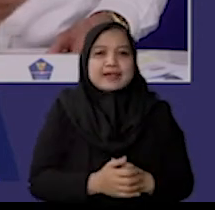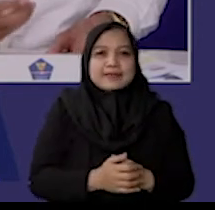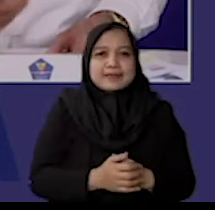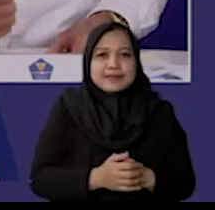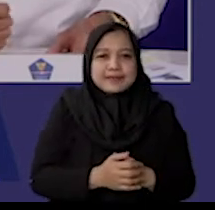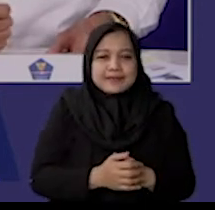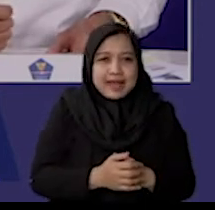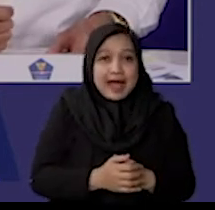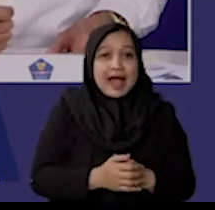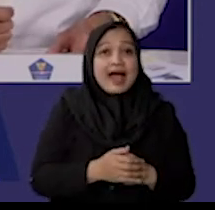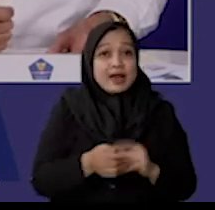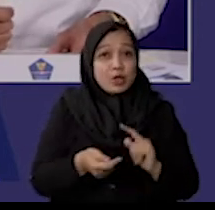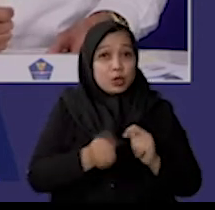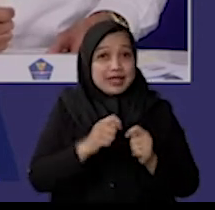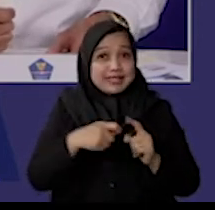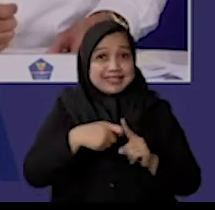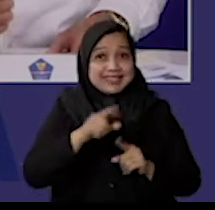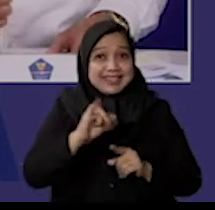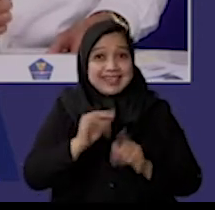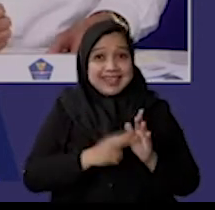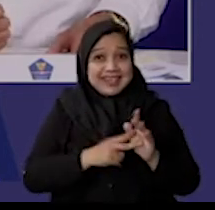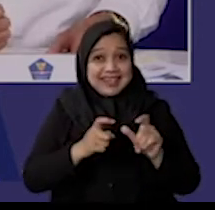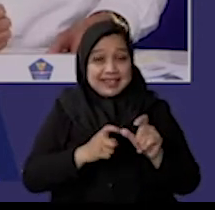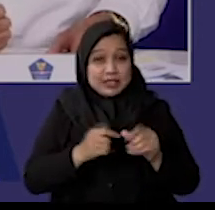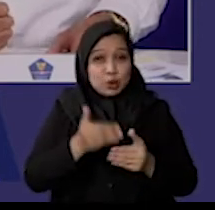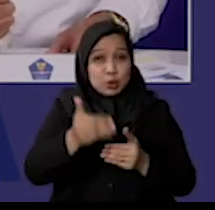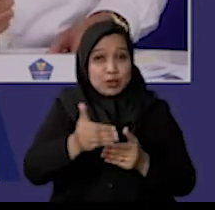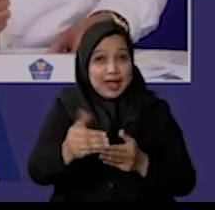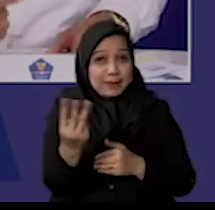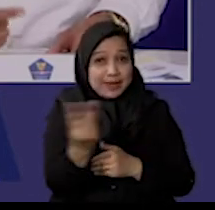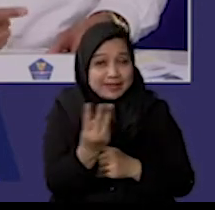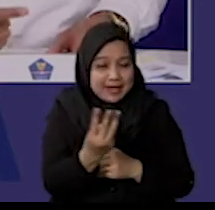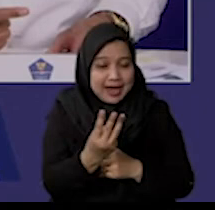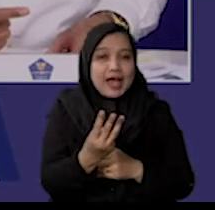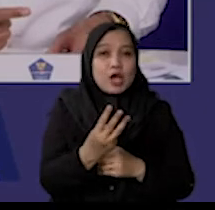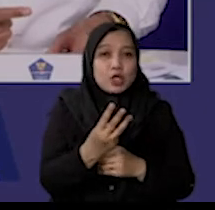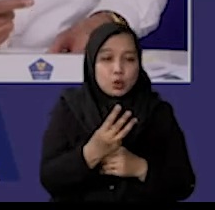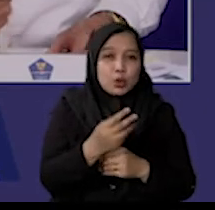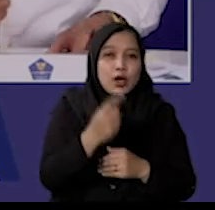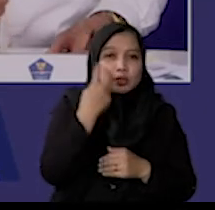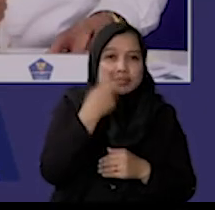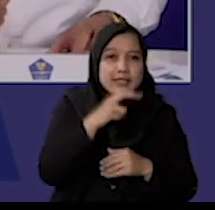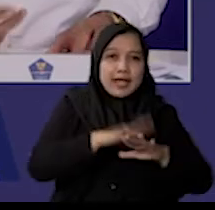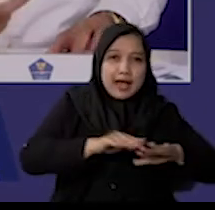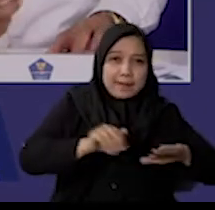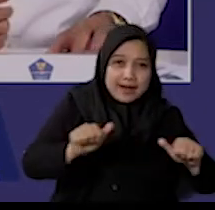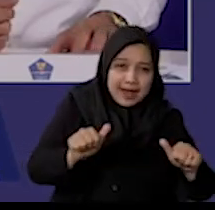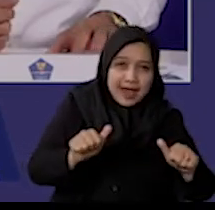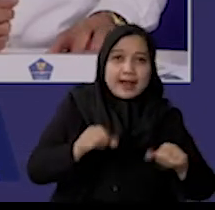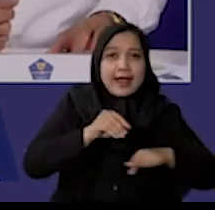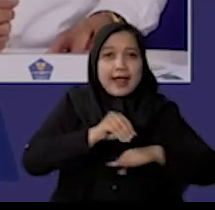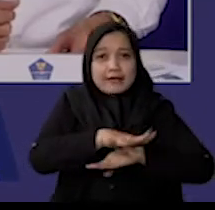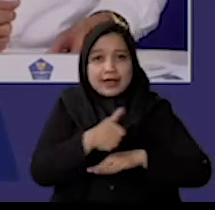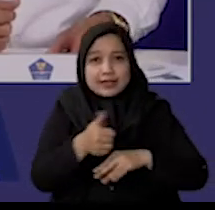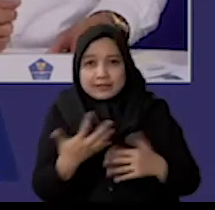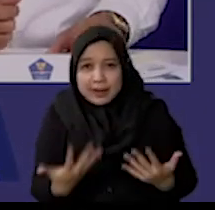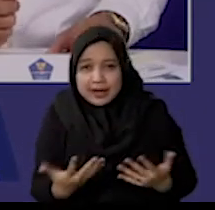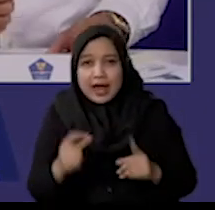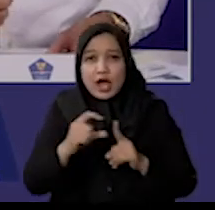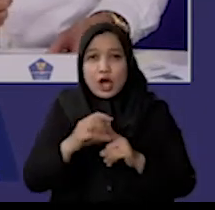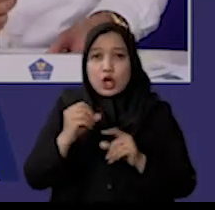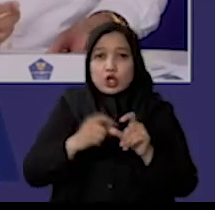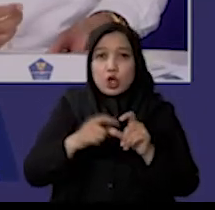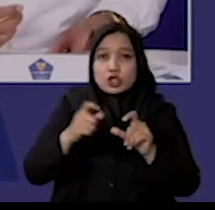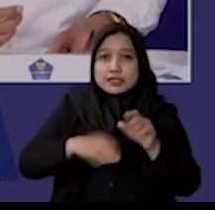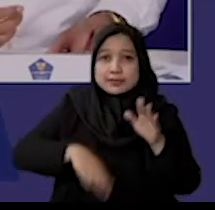ada beberapa hal yang diuji, yaitu keamanan, efektivitas, rentang dosis yang optimal,